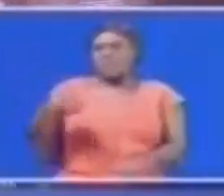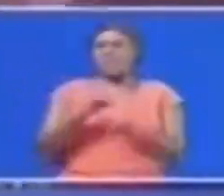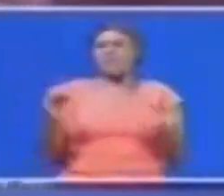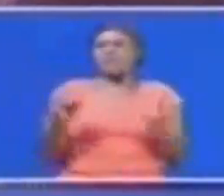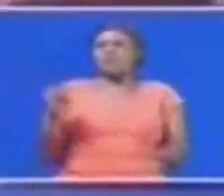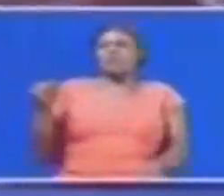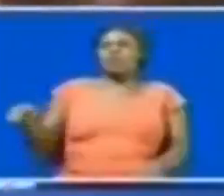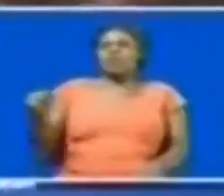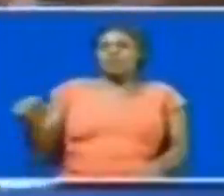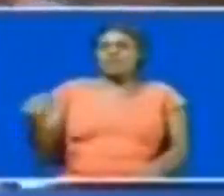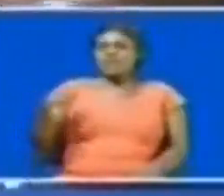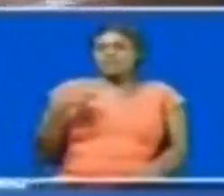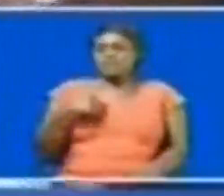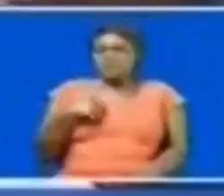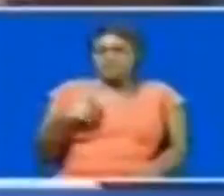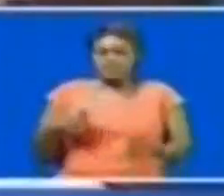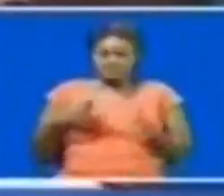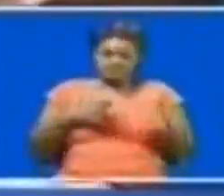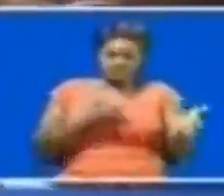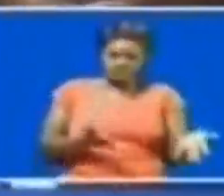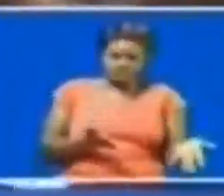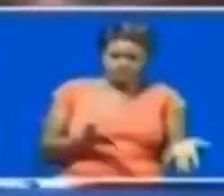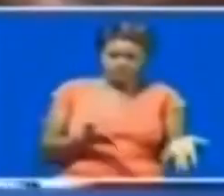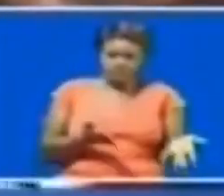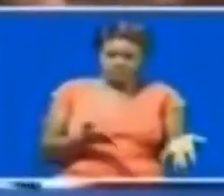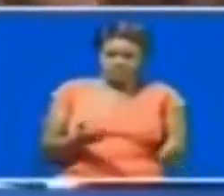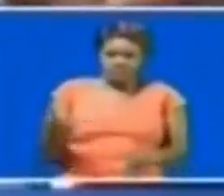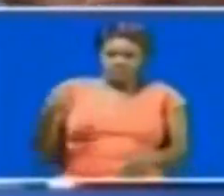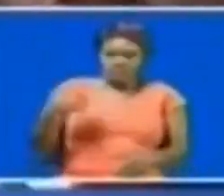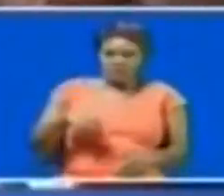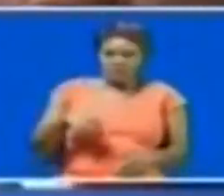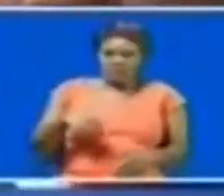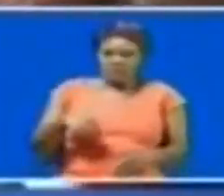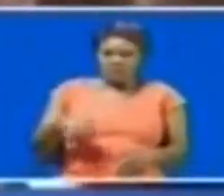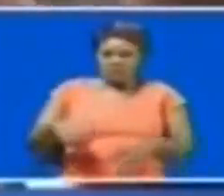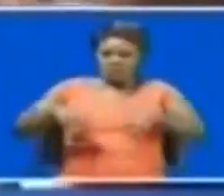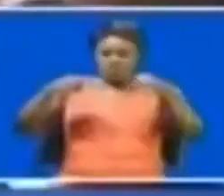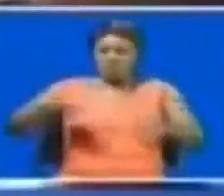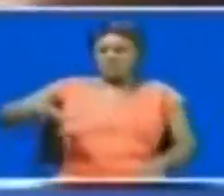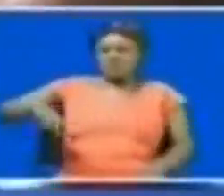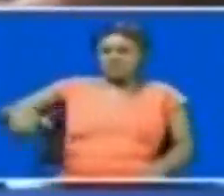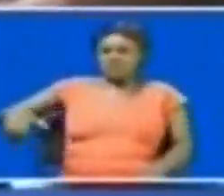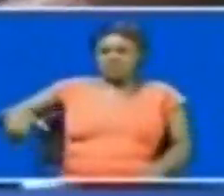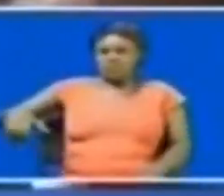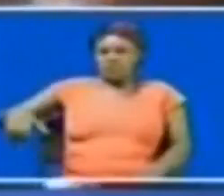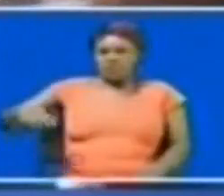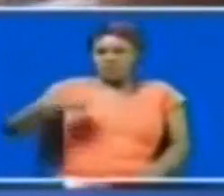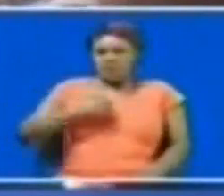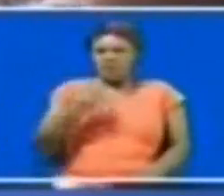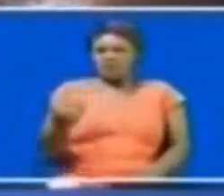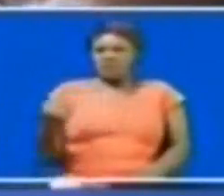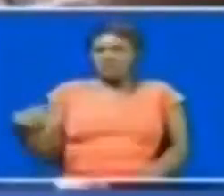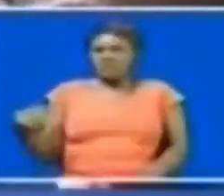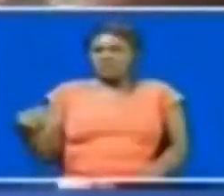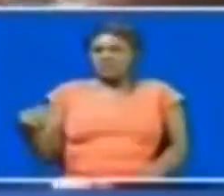kurespond. Asubuhi ya leo nimejumuika na watu wangu hapa tukiwa na kilio kikubwa katika mji wetu wa Mwingi, tukiwa na mtoto